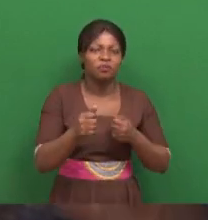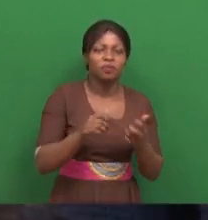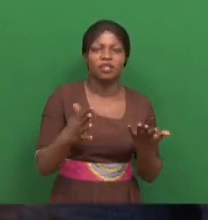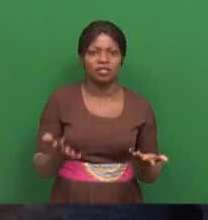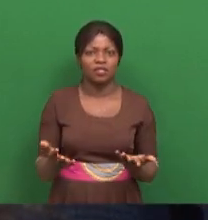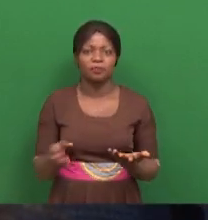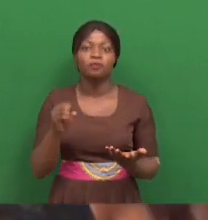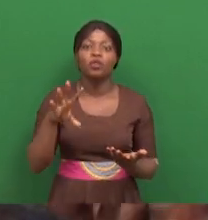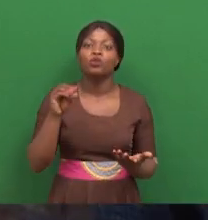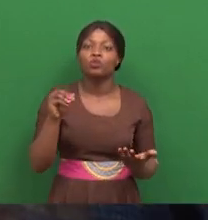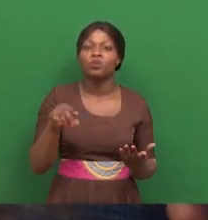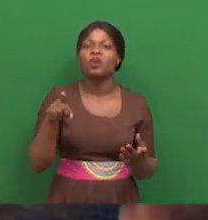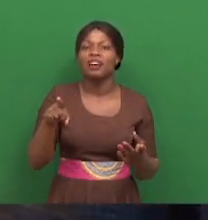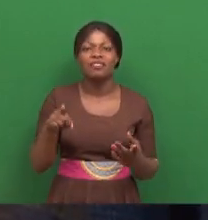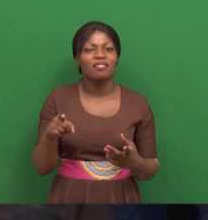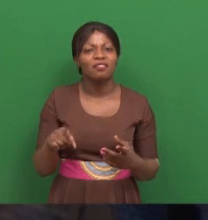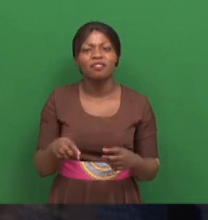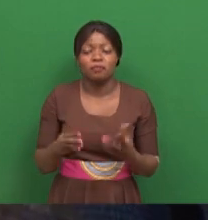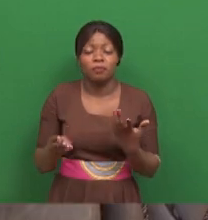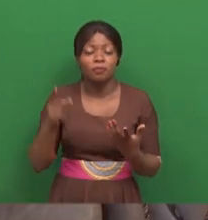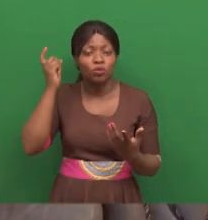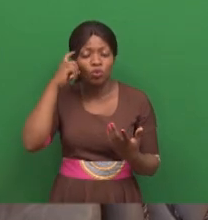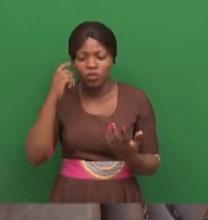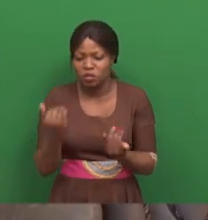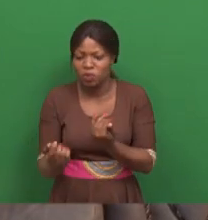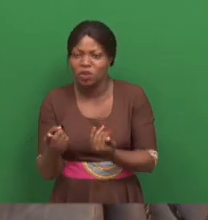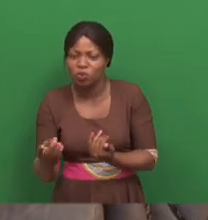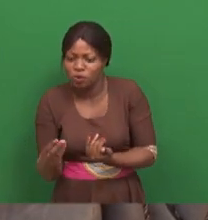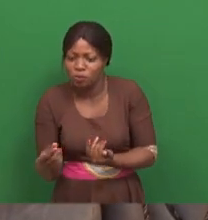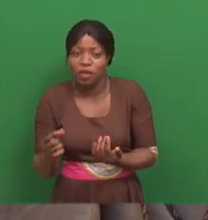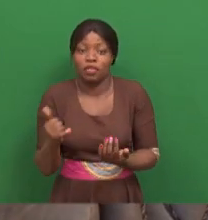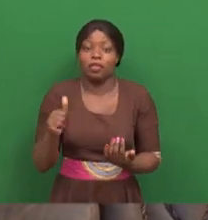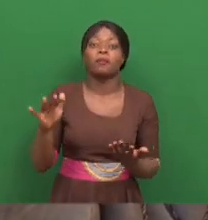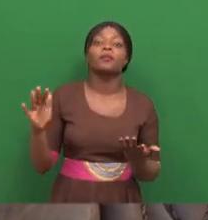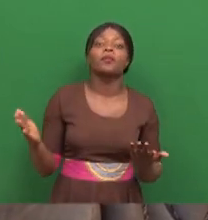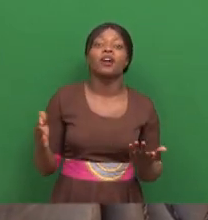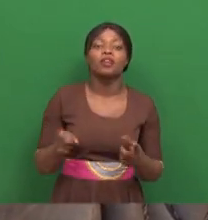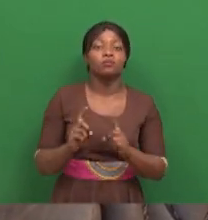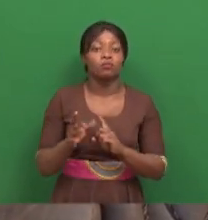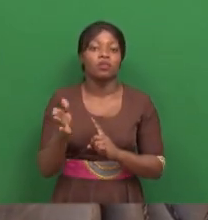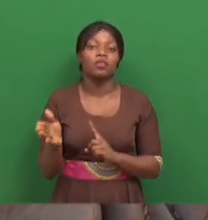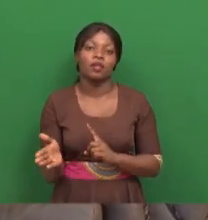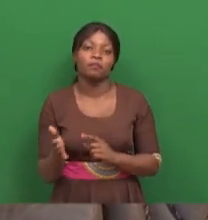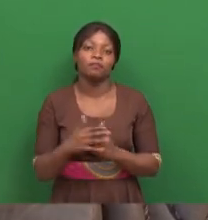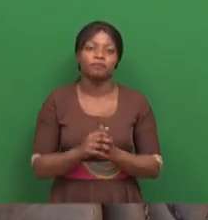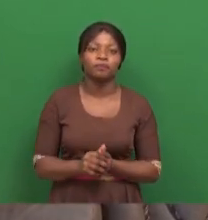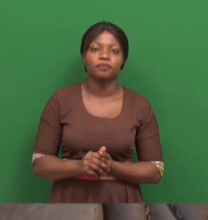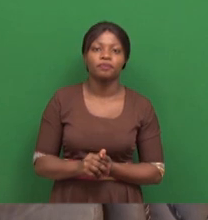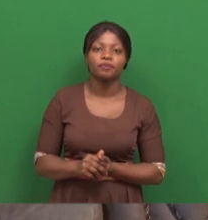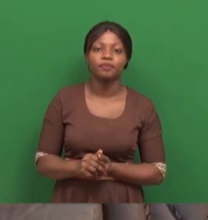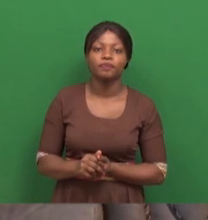ange achibhadhara mukombi maejes akaita sei ndizvozvo chingoipindurai muchidimbu chacho 60